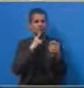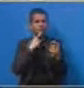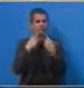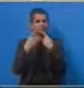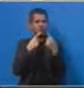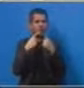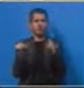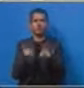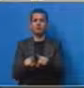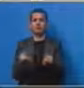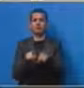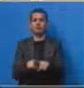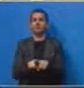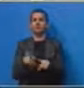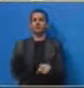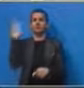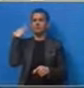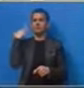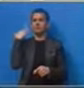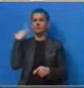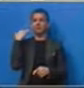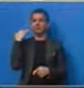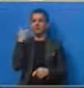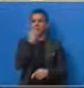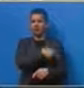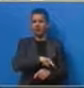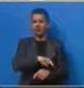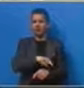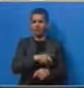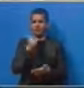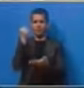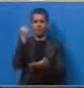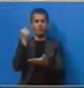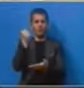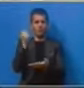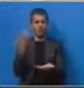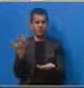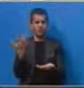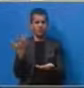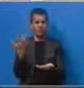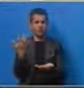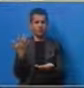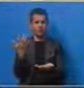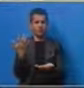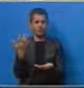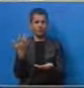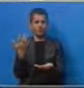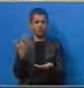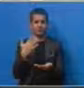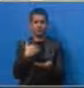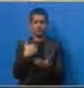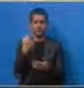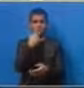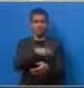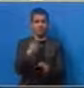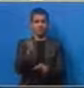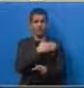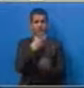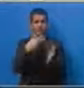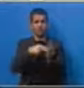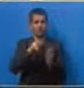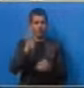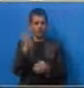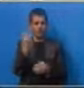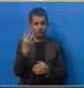fjalimit të njëjtë që kam pasur në një vit më parë për buxhetin që ne tashmë e lëm pas, pra për buxhetin e